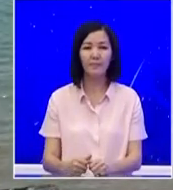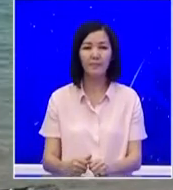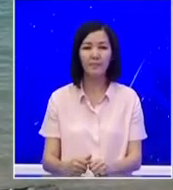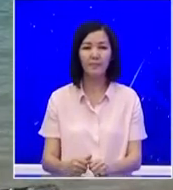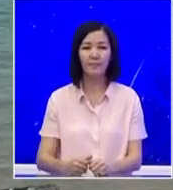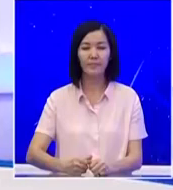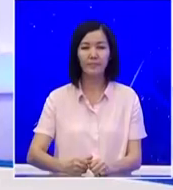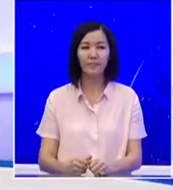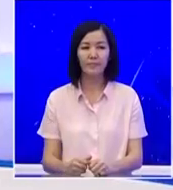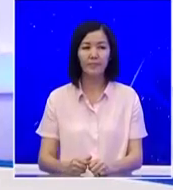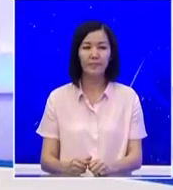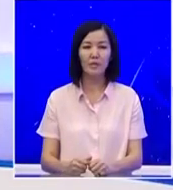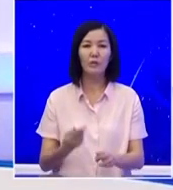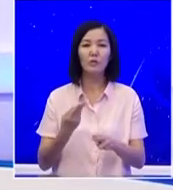Қапшағай.